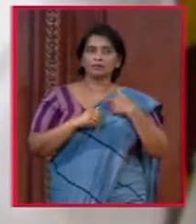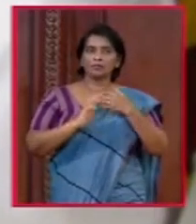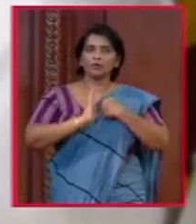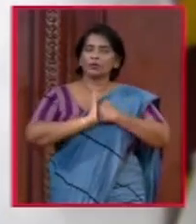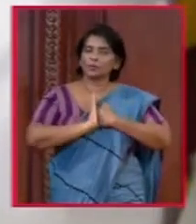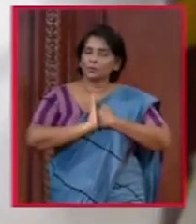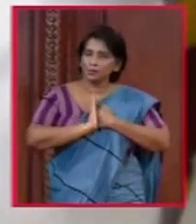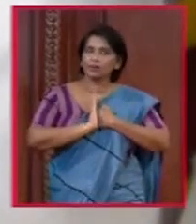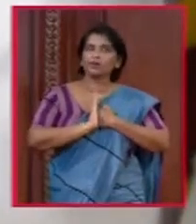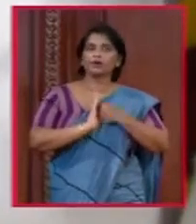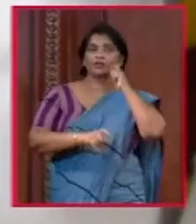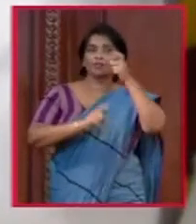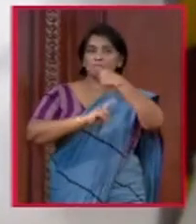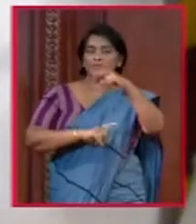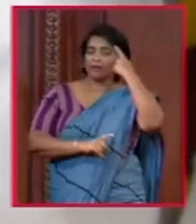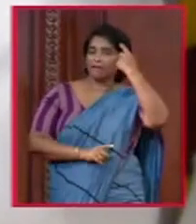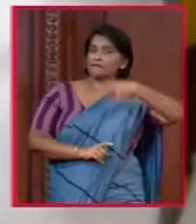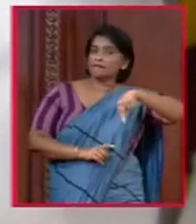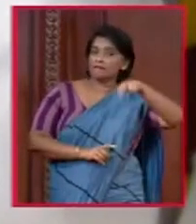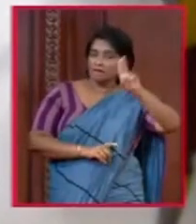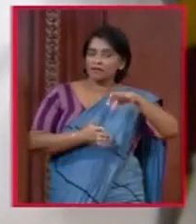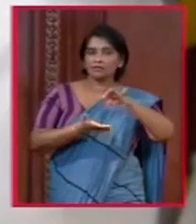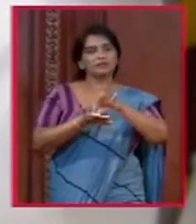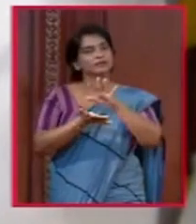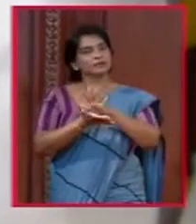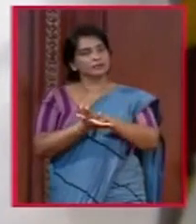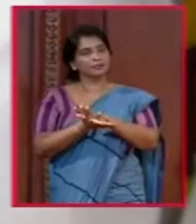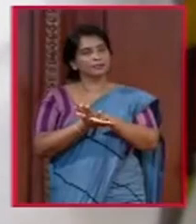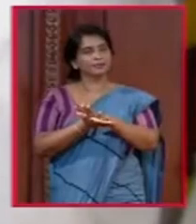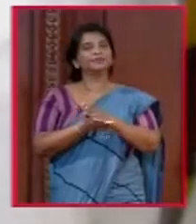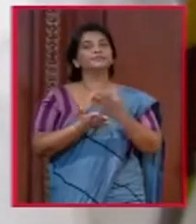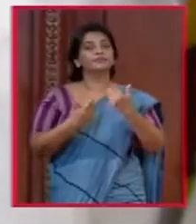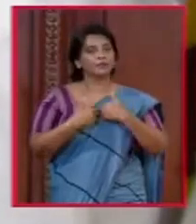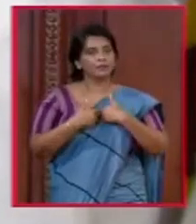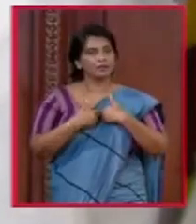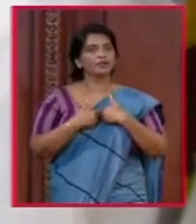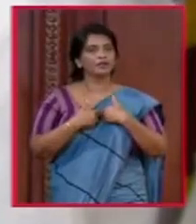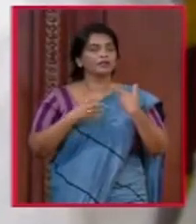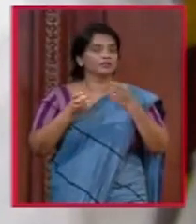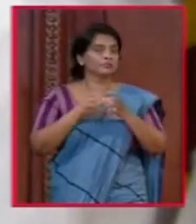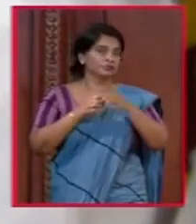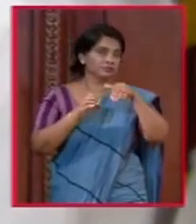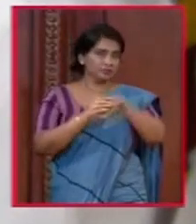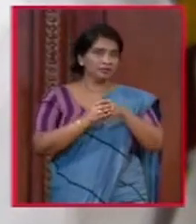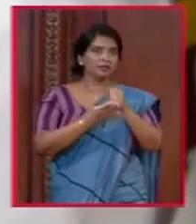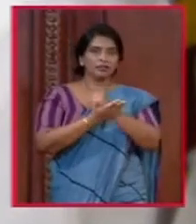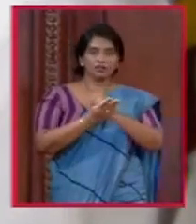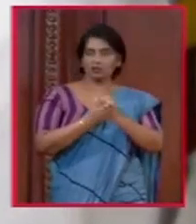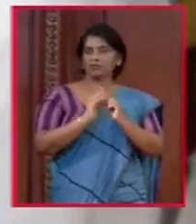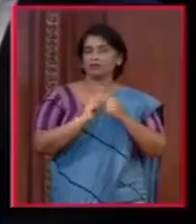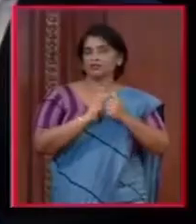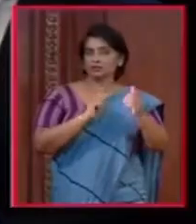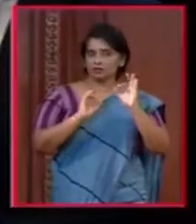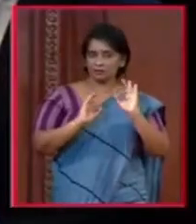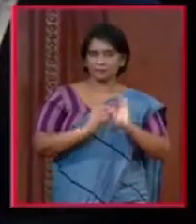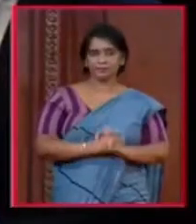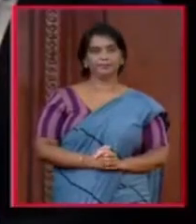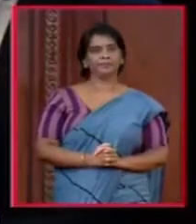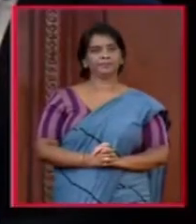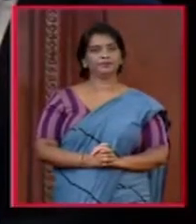මහජනයාගේ ගෞරවයක් මහජනයාගේ විශ්වාසයක් ගෙනීම සඳහා අපගේ පාර්ශ්වයෙන් කළ හැකි සියල්ල කරන සූදානම්.